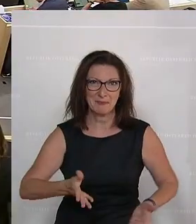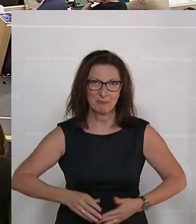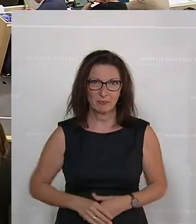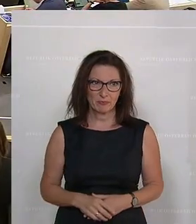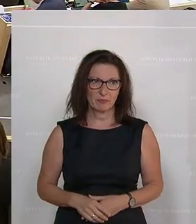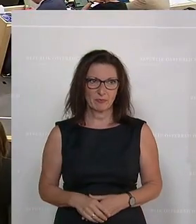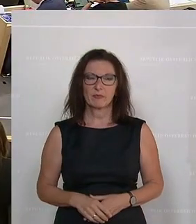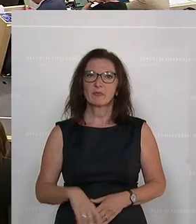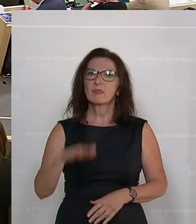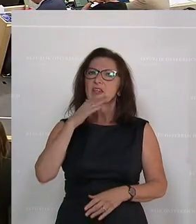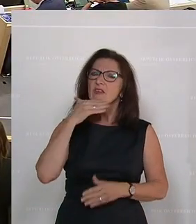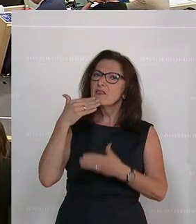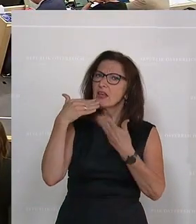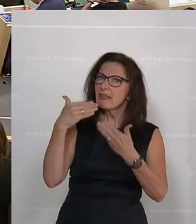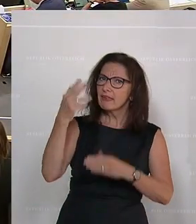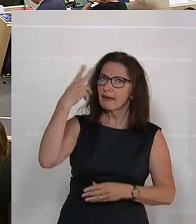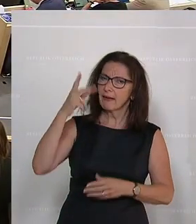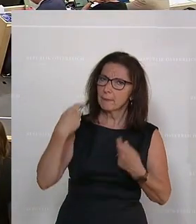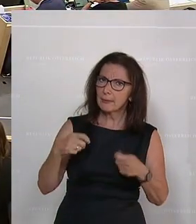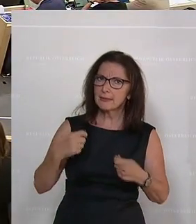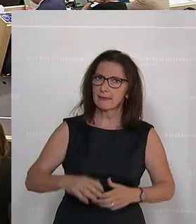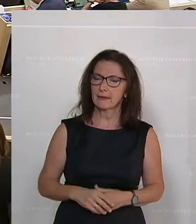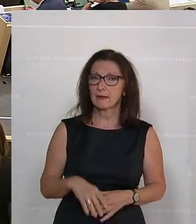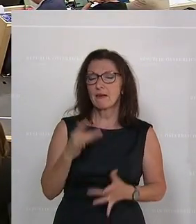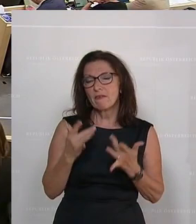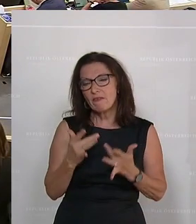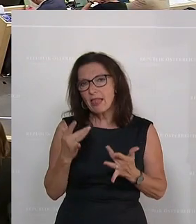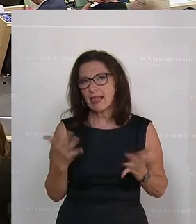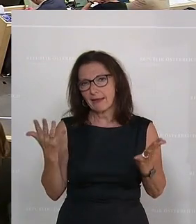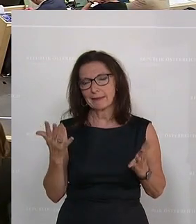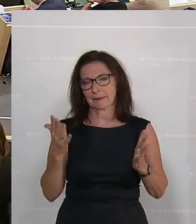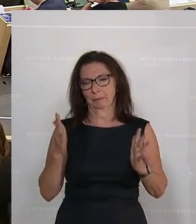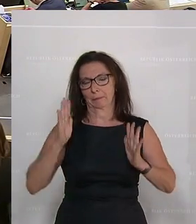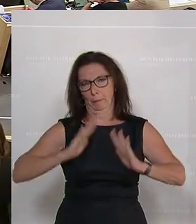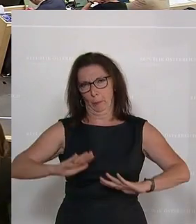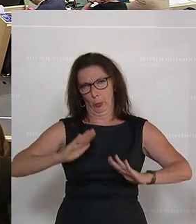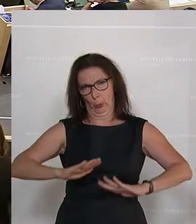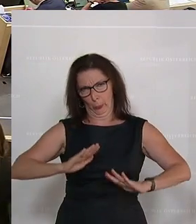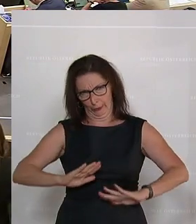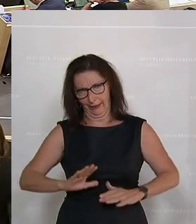vielen vielen dank herr präsident um da vielleicht etwas emotionen herauszunehmen